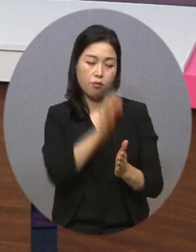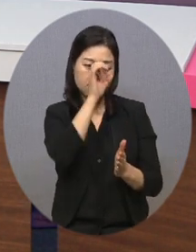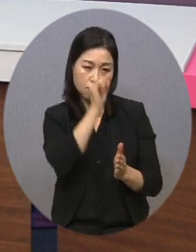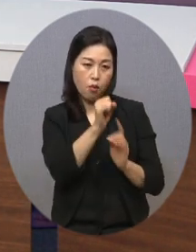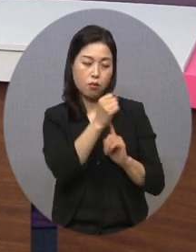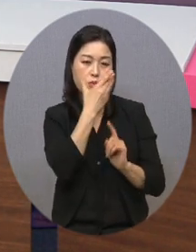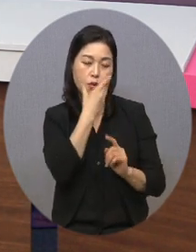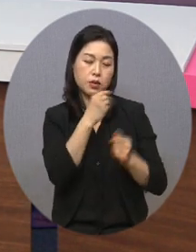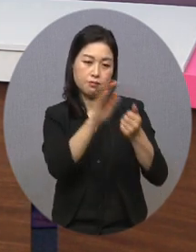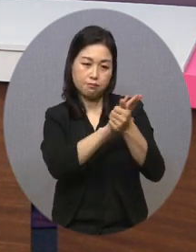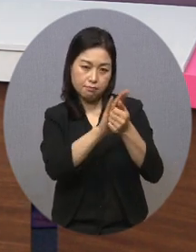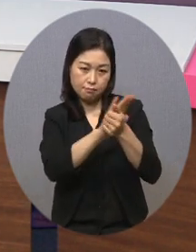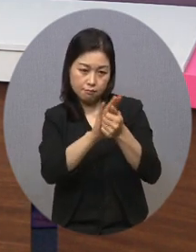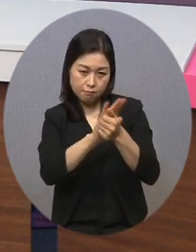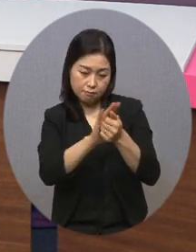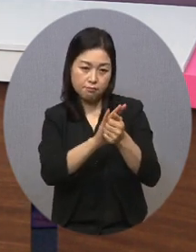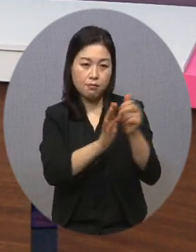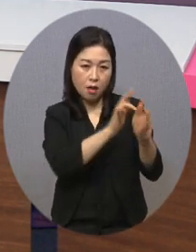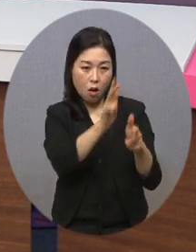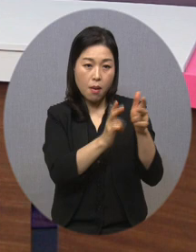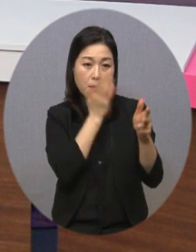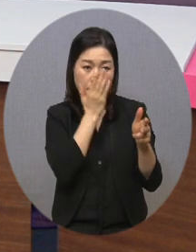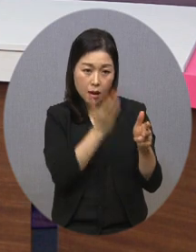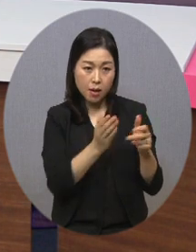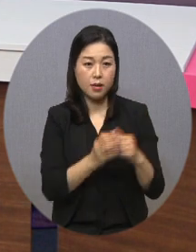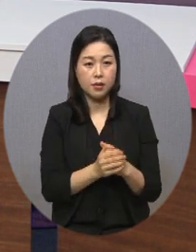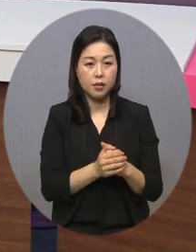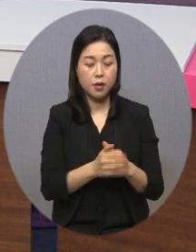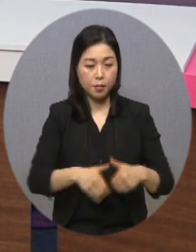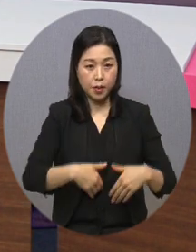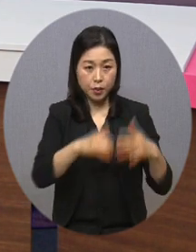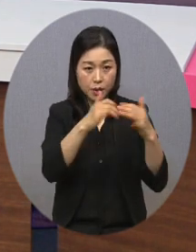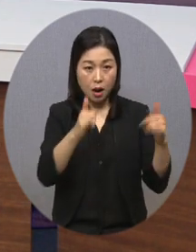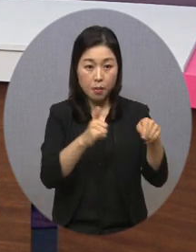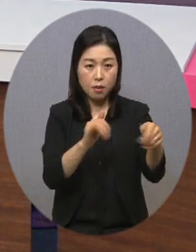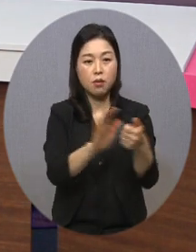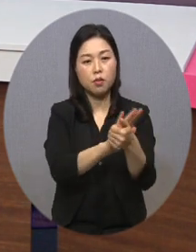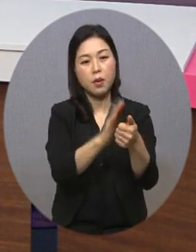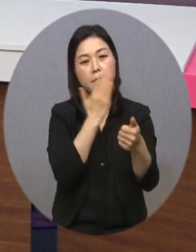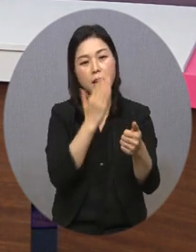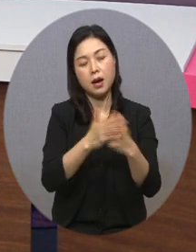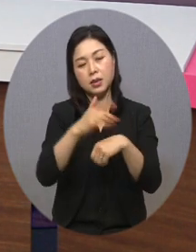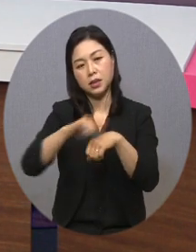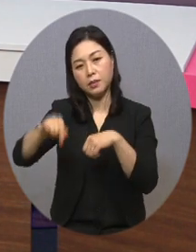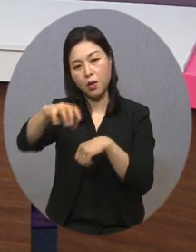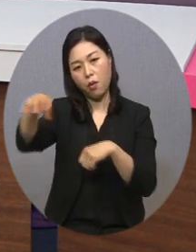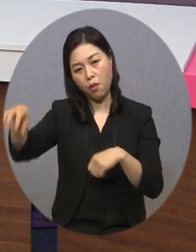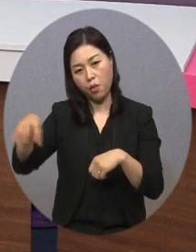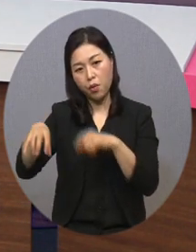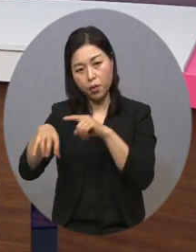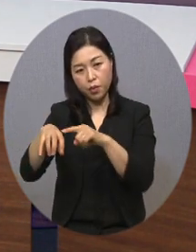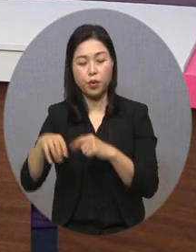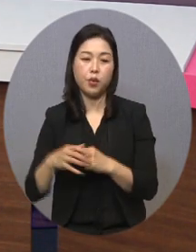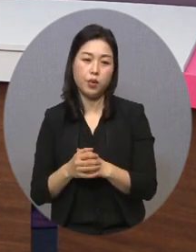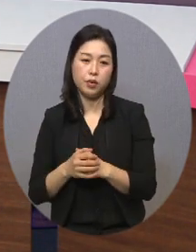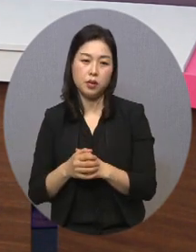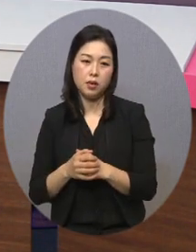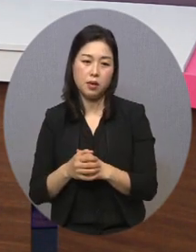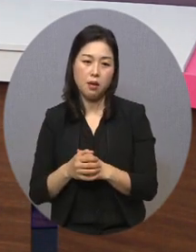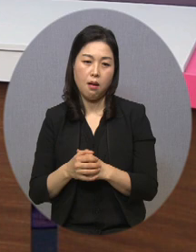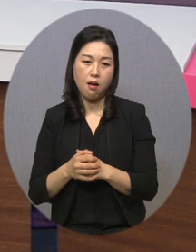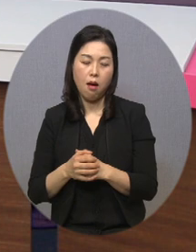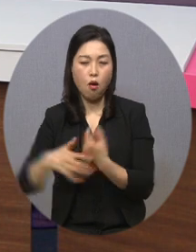복지의 대책들을 실현할 수 있고 수요자에게 제공할 수 있지만은 우리 지방의 경우에는 재정 자립도가 낮은